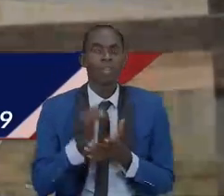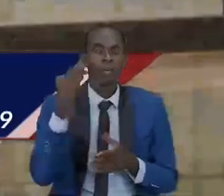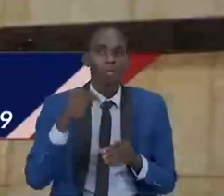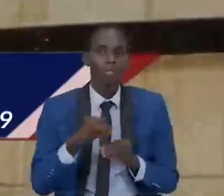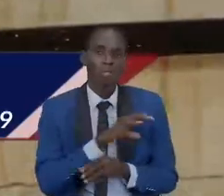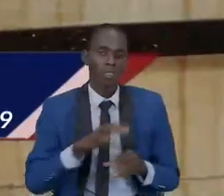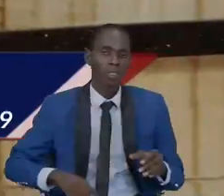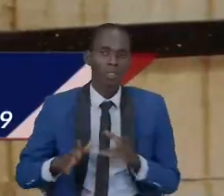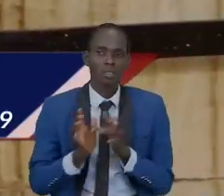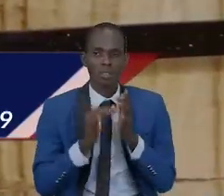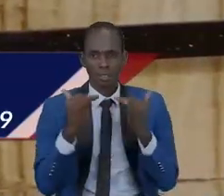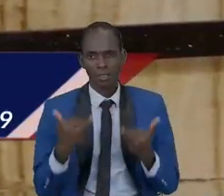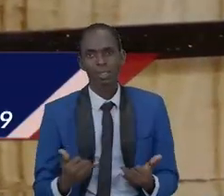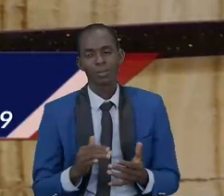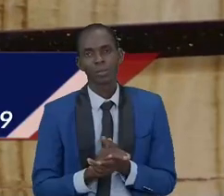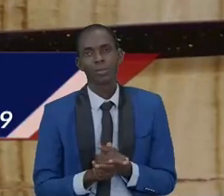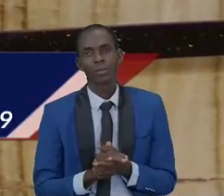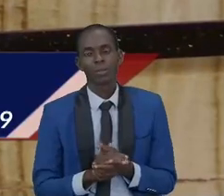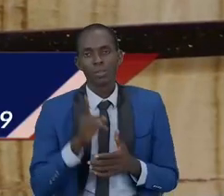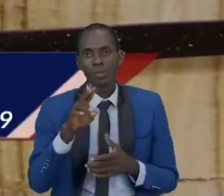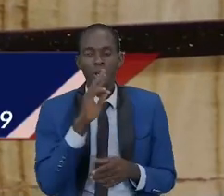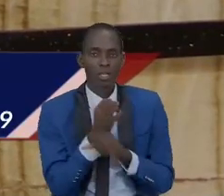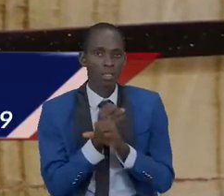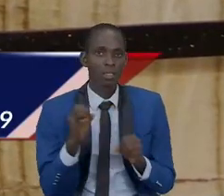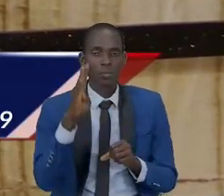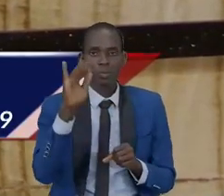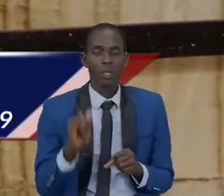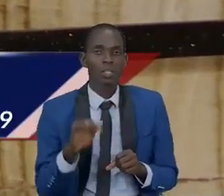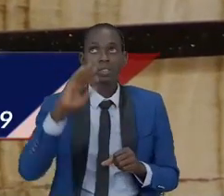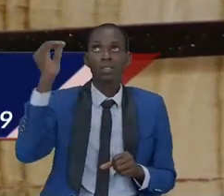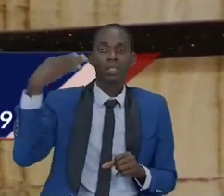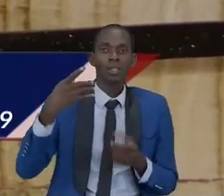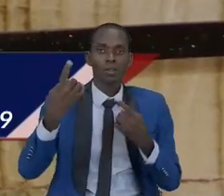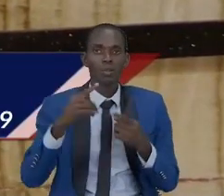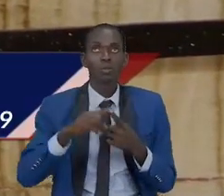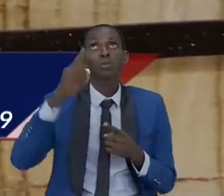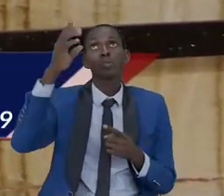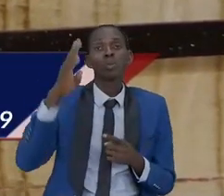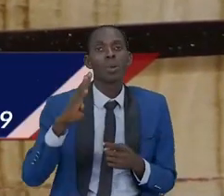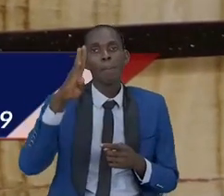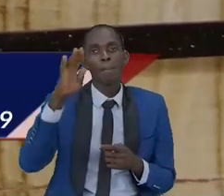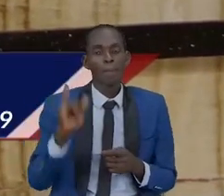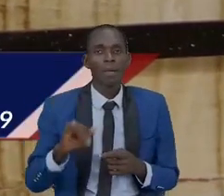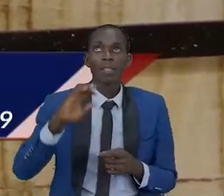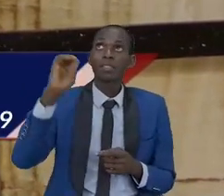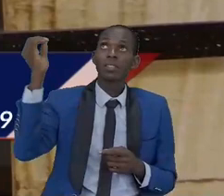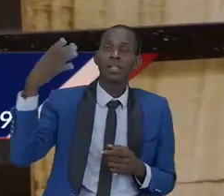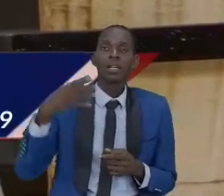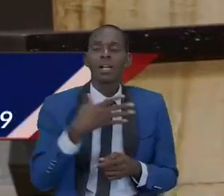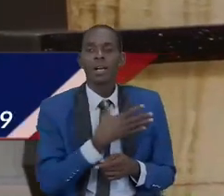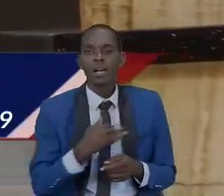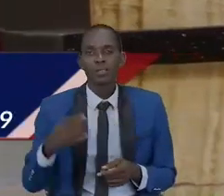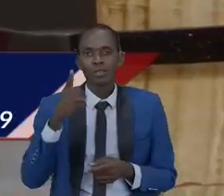est en vous les sentiments qui étaient en Jésus-Christ voyez vous avez migré vous avez qui était vous êtes sauvé par la grâce